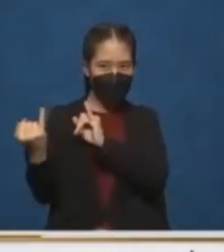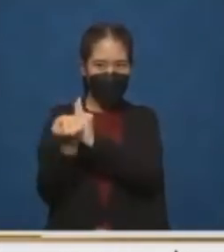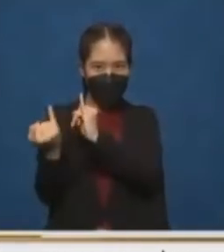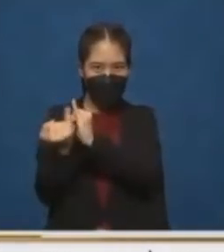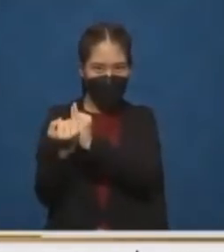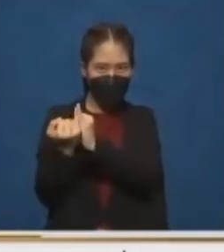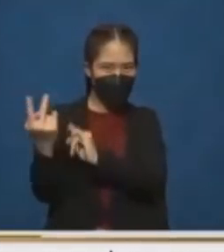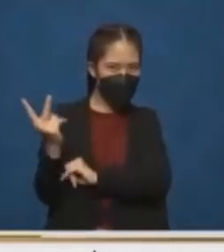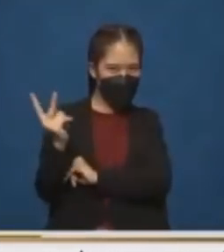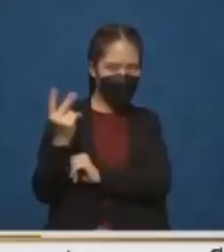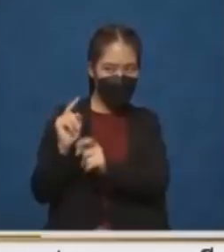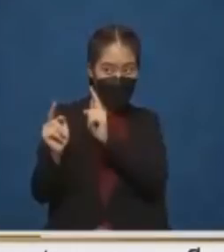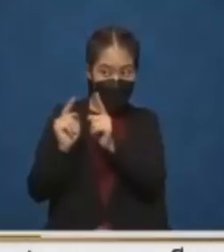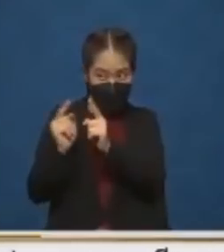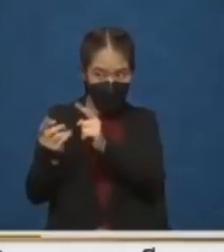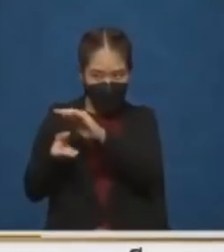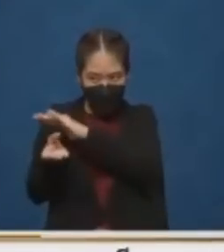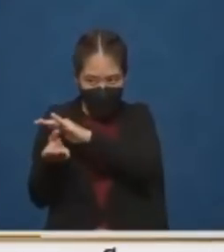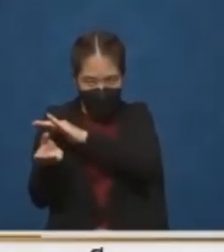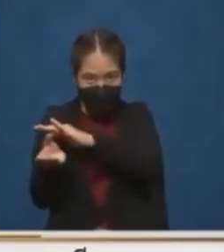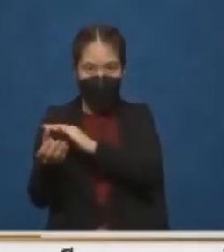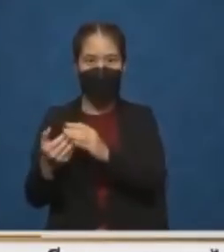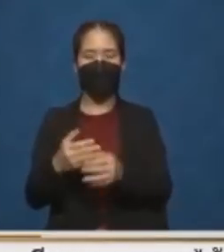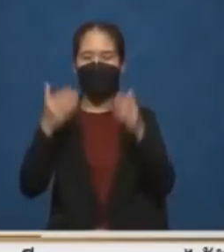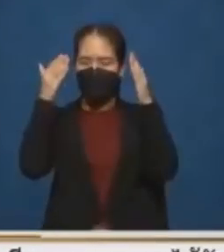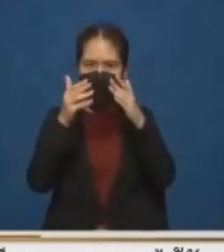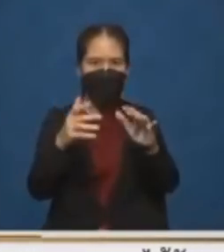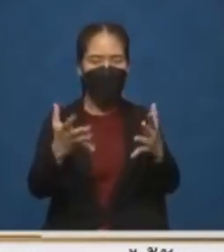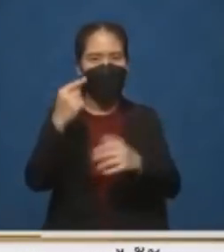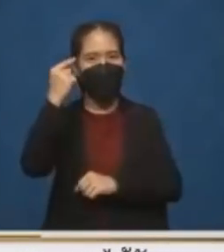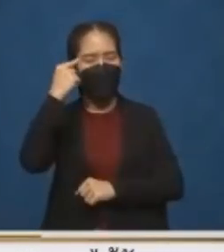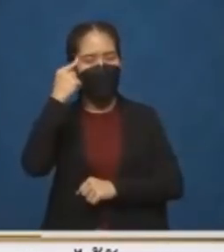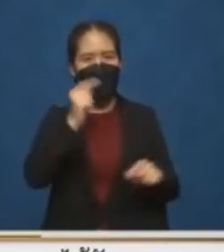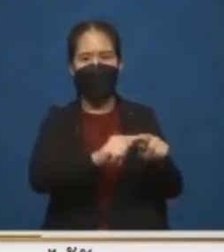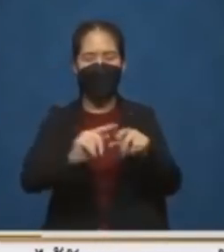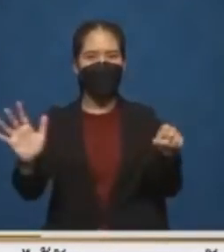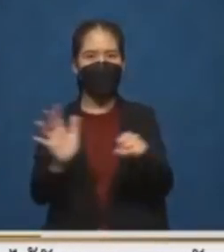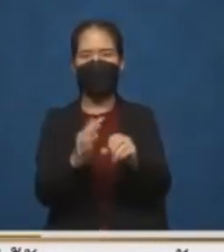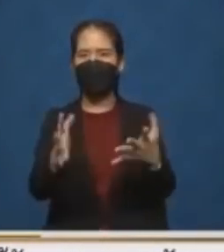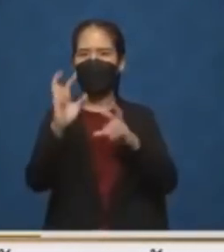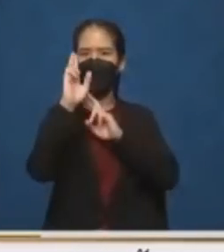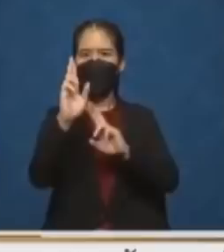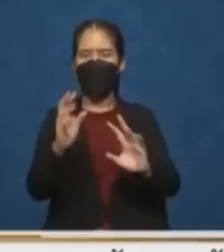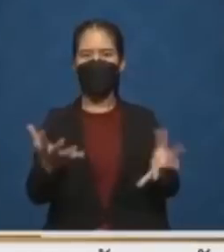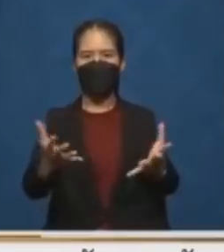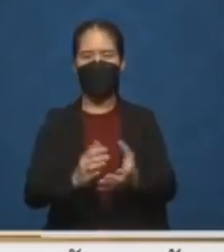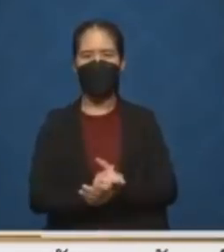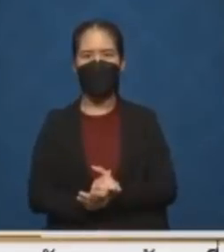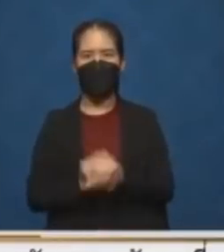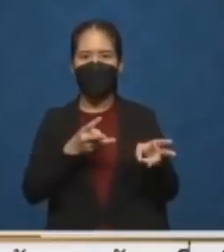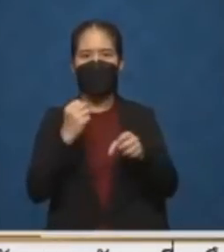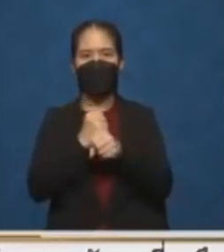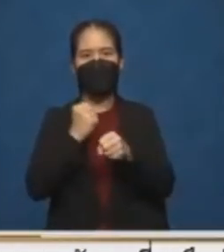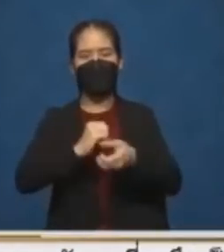กันแงผลประโยชน ไม่ซือสัต่ประชาชนไม่รอบคอบ ไม่ละมดระวัง การทำสัญ